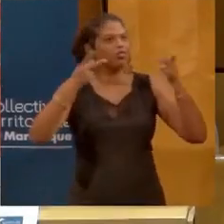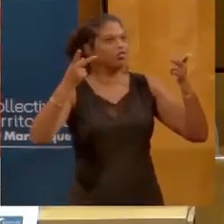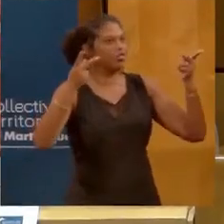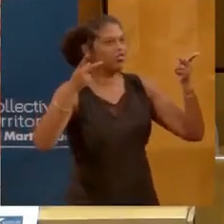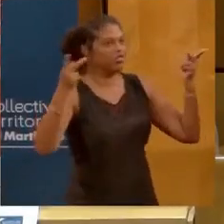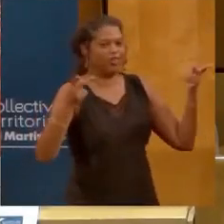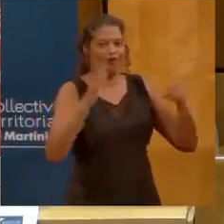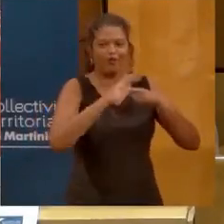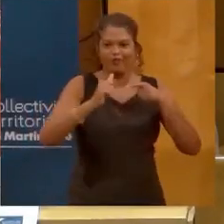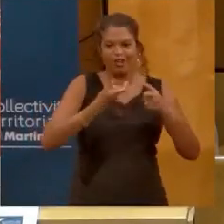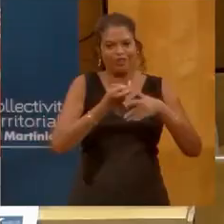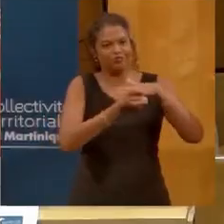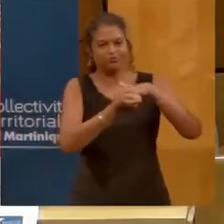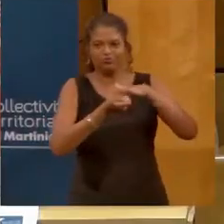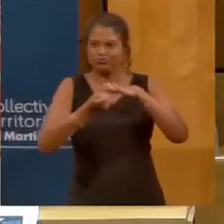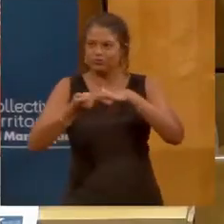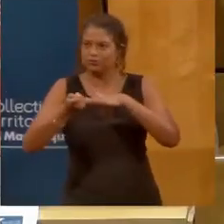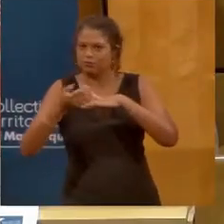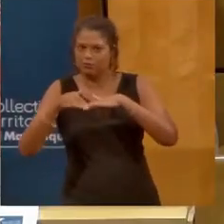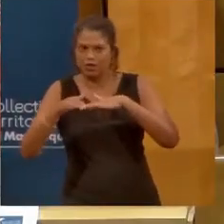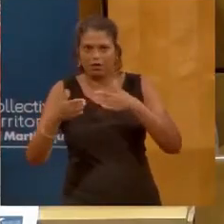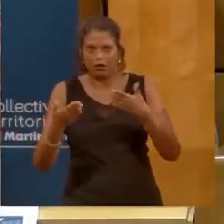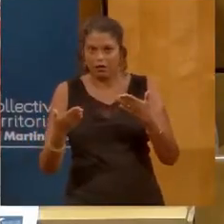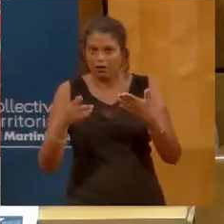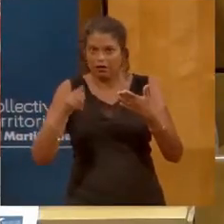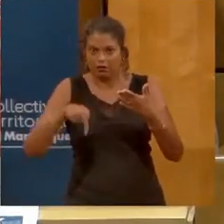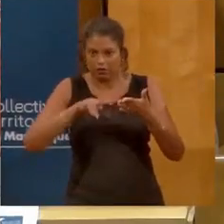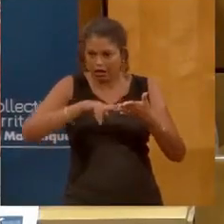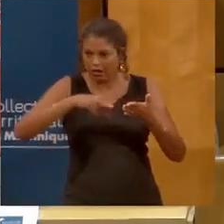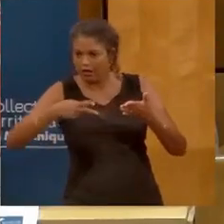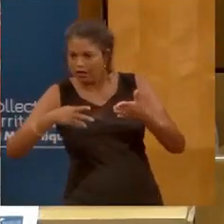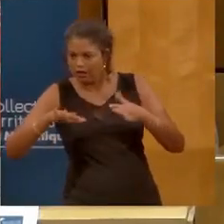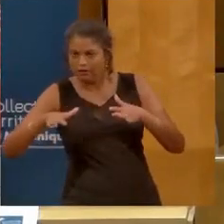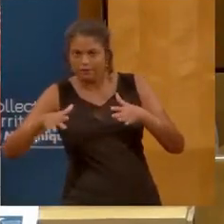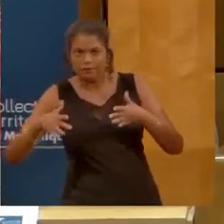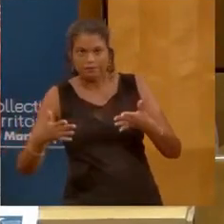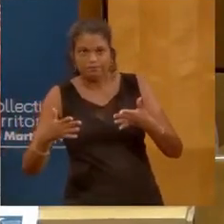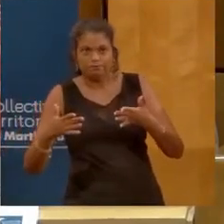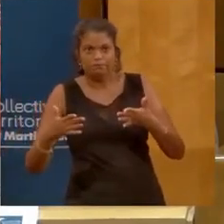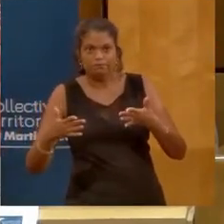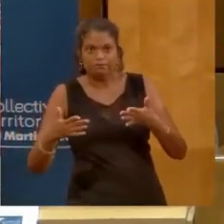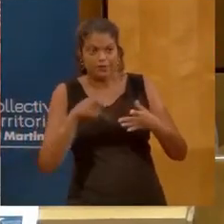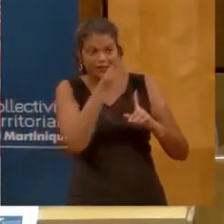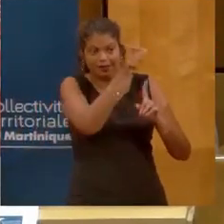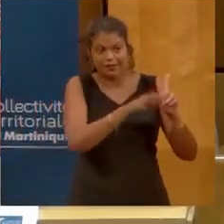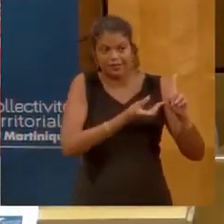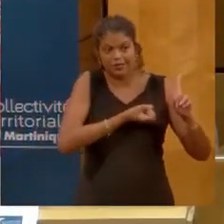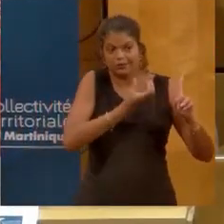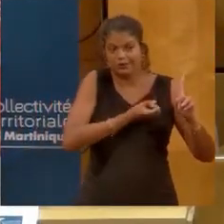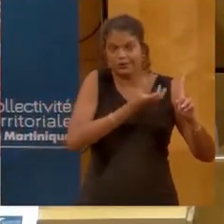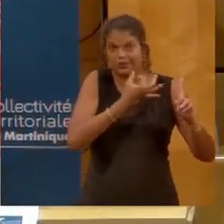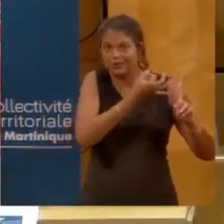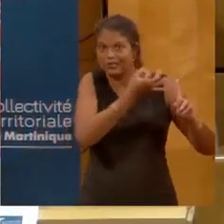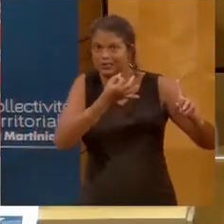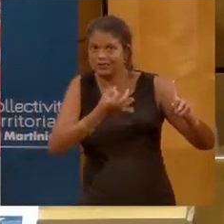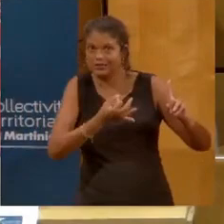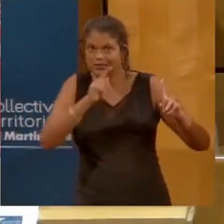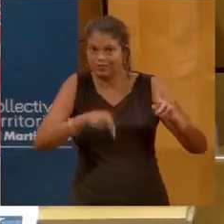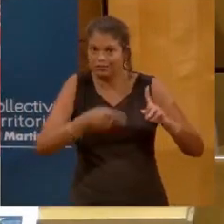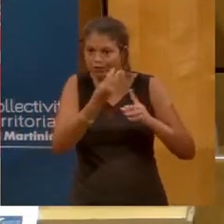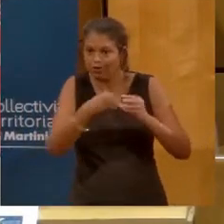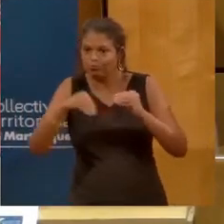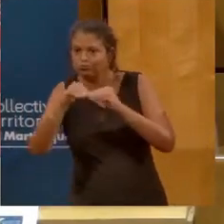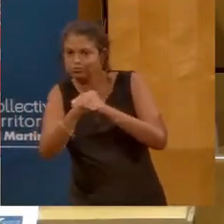financer cela, mais il va falloir traduire cela, et le rapporteur le disait, en crédit de